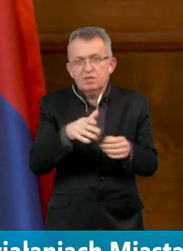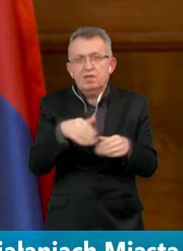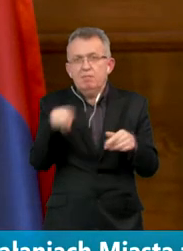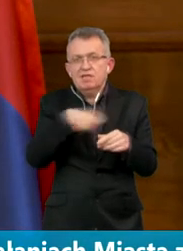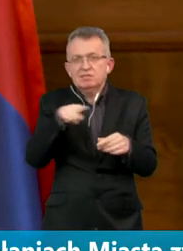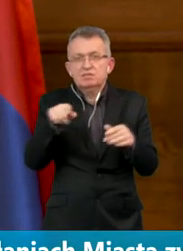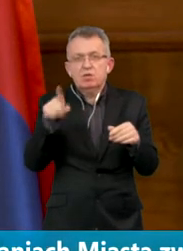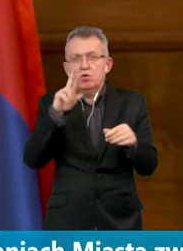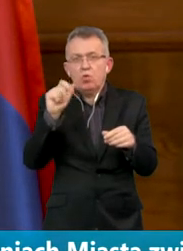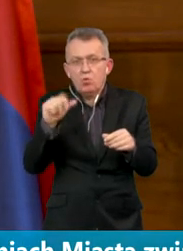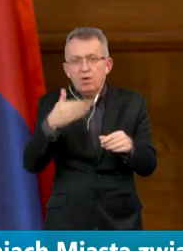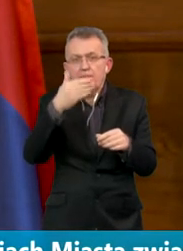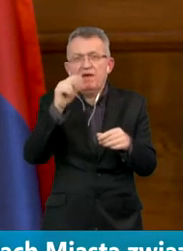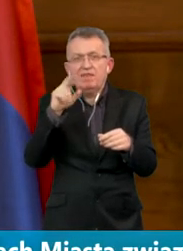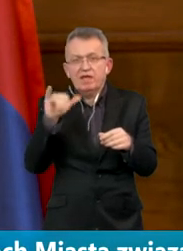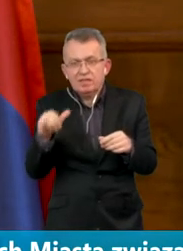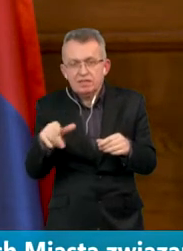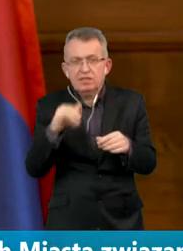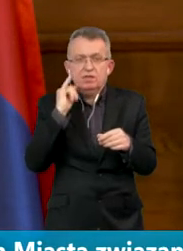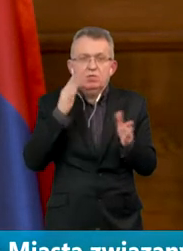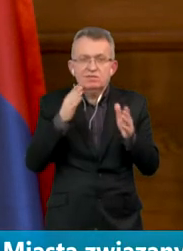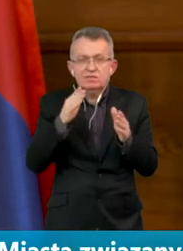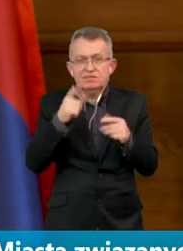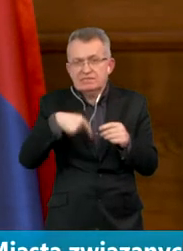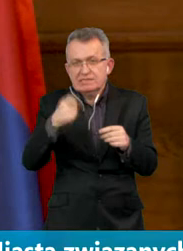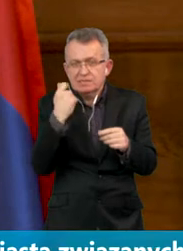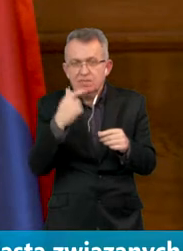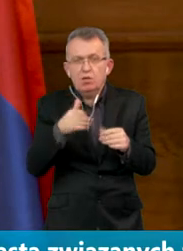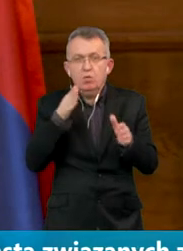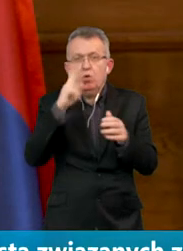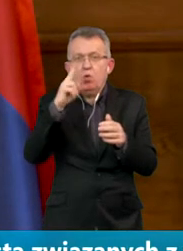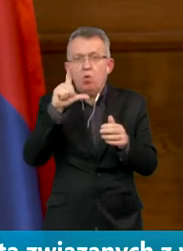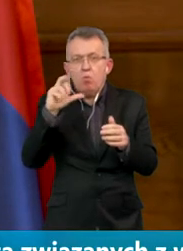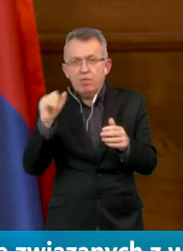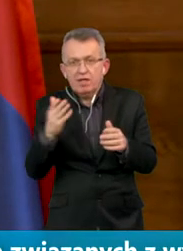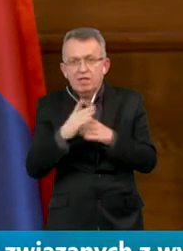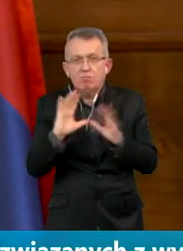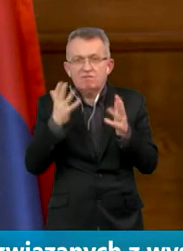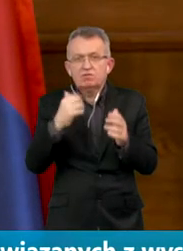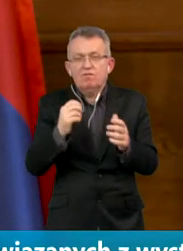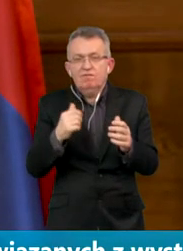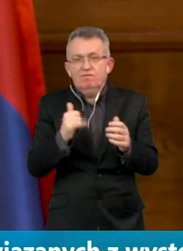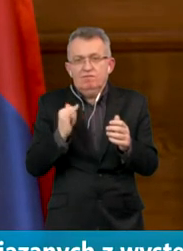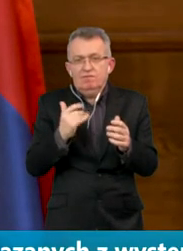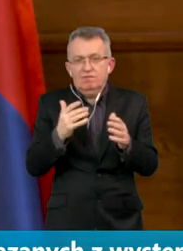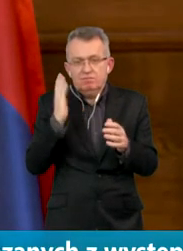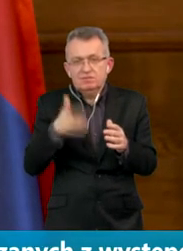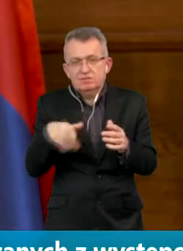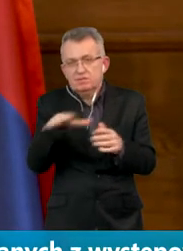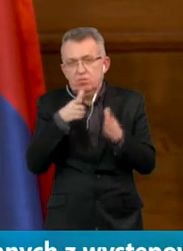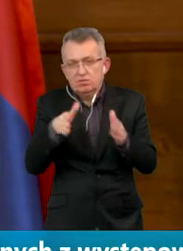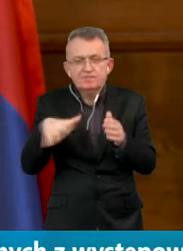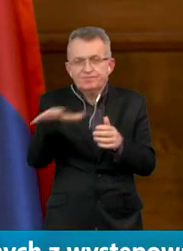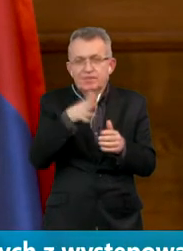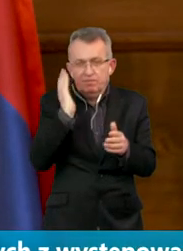Rodła, Matejki, a także za chwilę Kolumba i Powstańców Wielkopolskich. To są te kluczowe inwestycje torowe